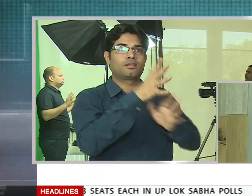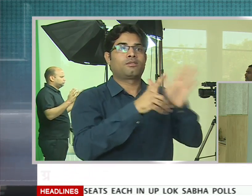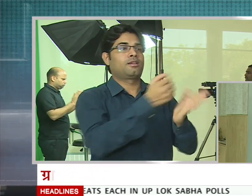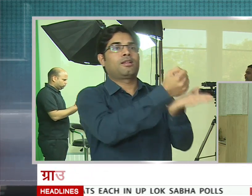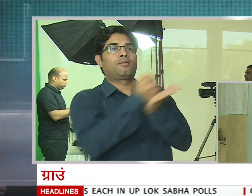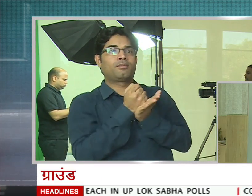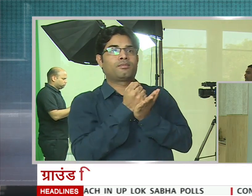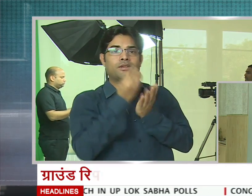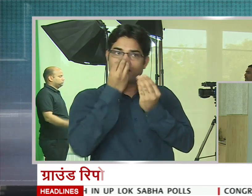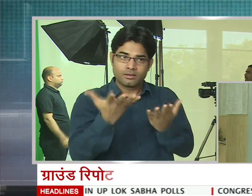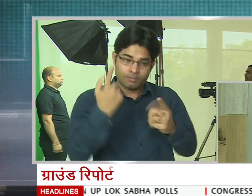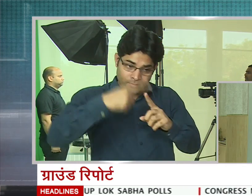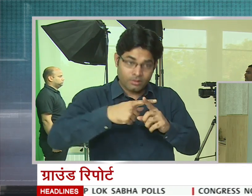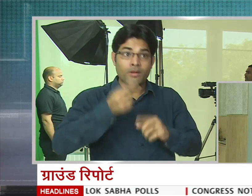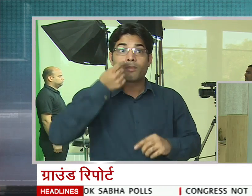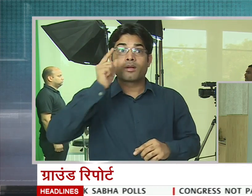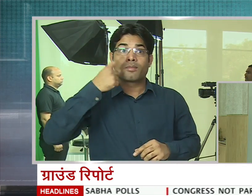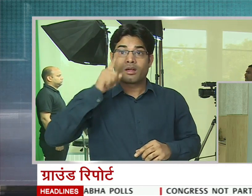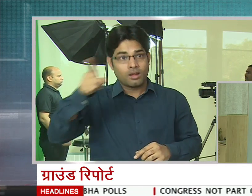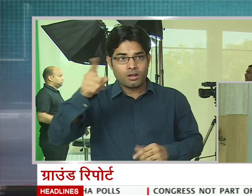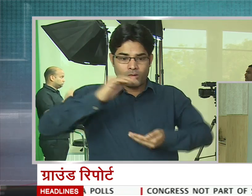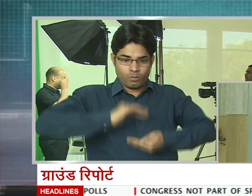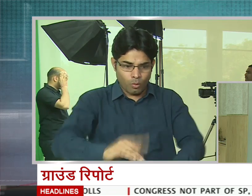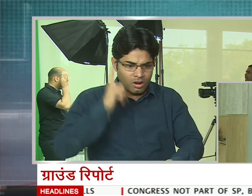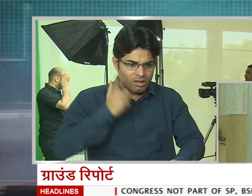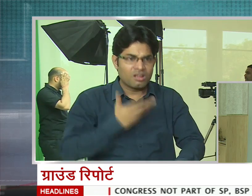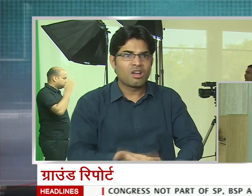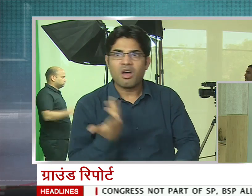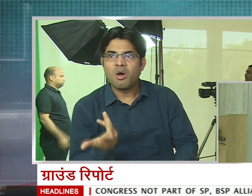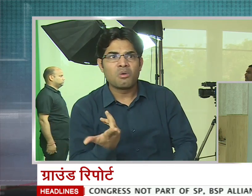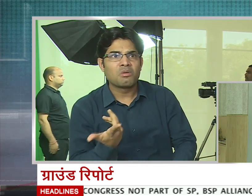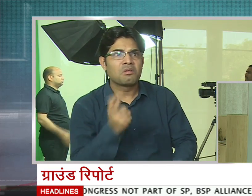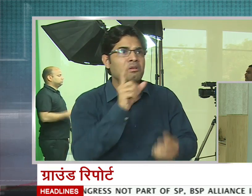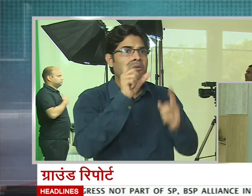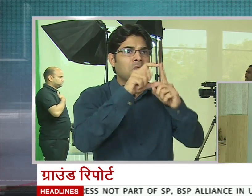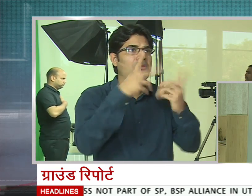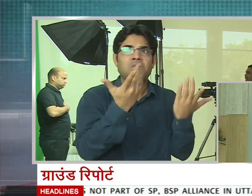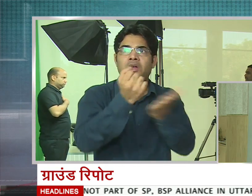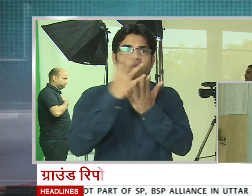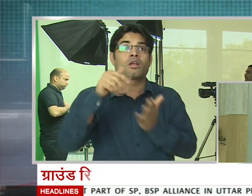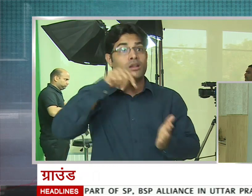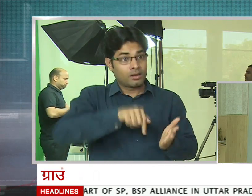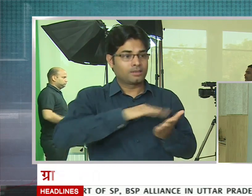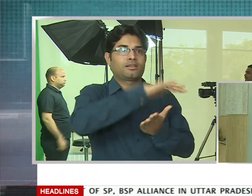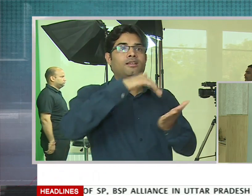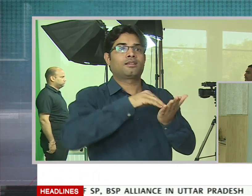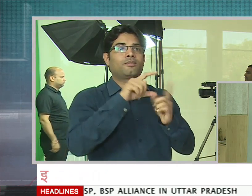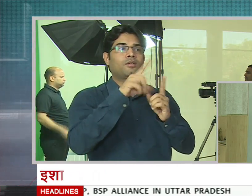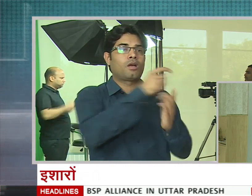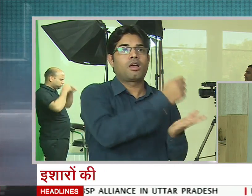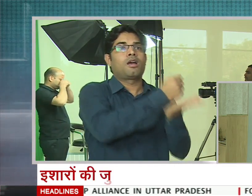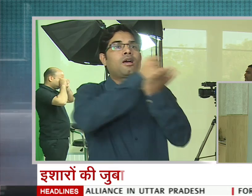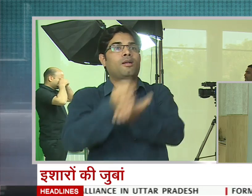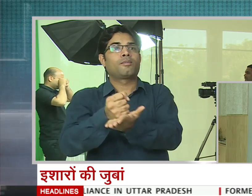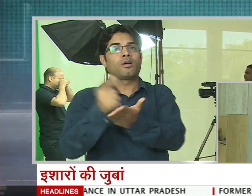उन्हें नहीं पता, तो डिक्शनरी के थ्रू उनको वो बहुत हेल्प मिल सकता है। तो और साथ ही साथ जो मम्मी पापा होते हैं जिनके जो बच्चे डेफ होते हैं, तो